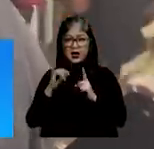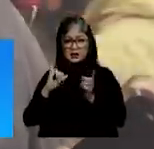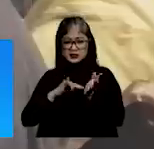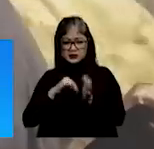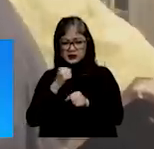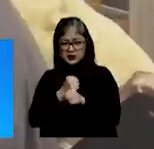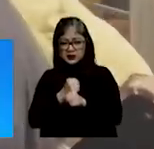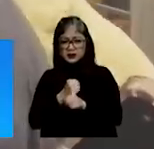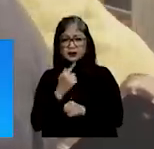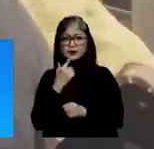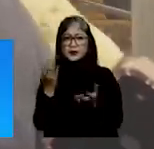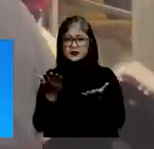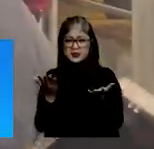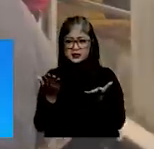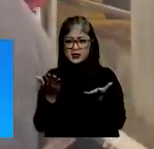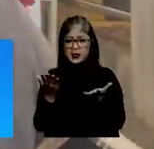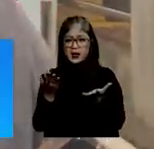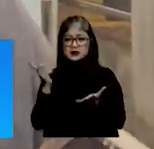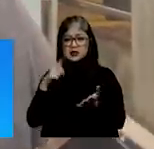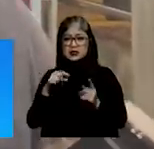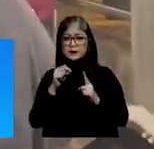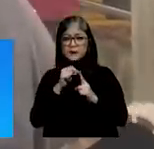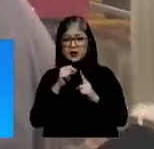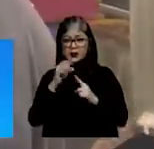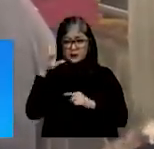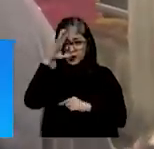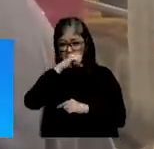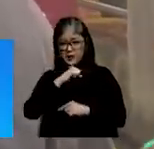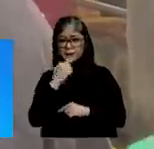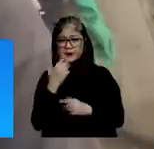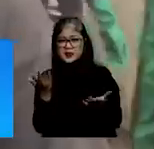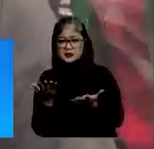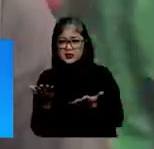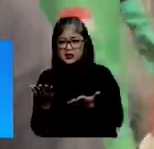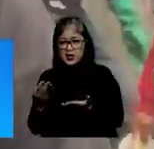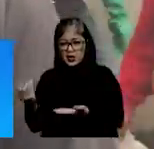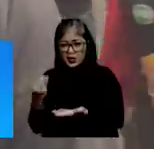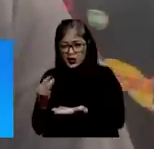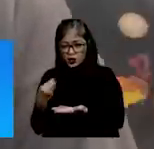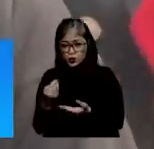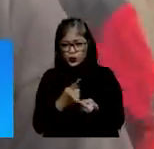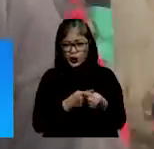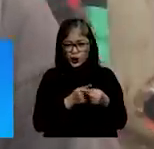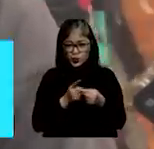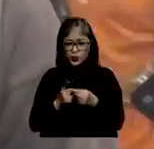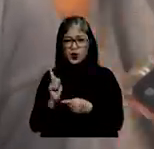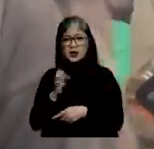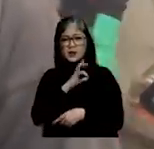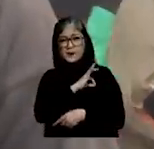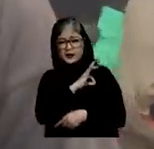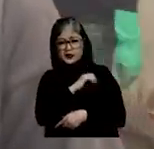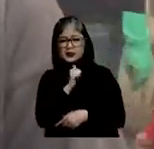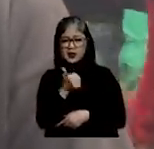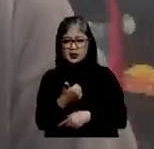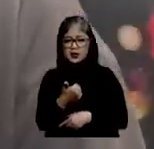untuk Pahing malam biasanya mereka sudah mulai narik. Ada yang mengkoordinir dan dikoordinir dari